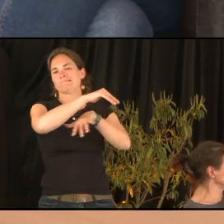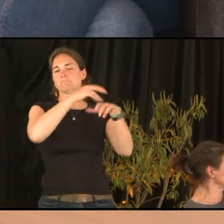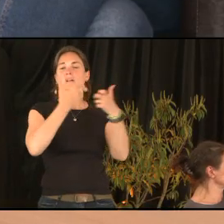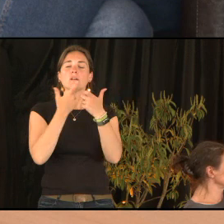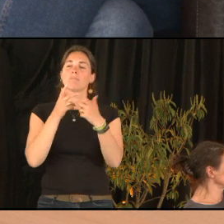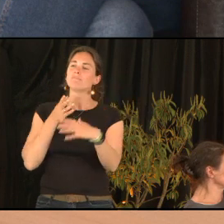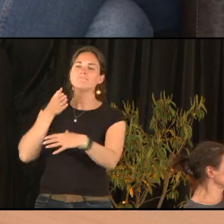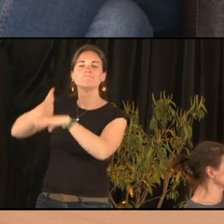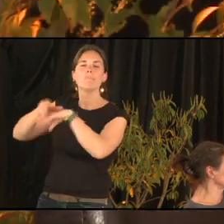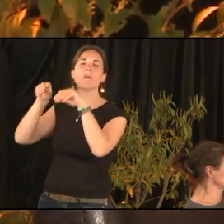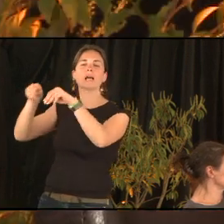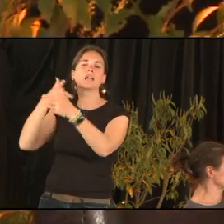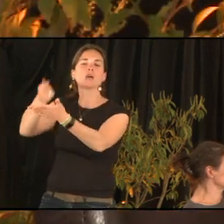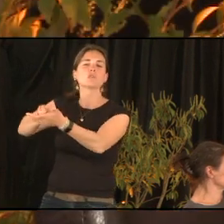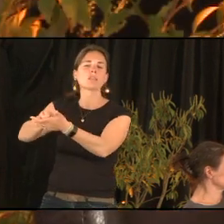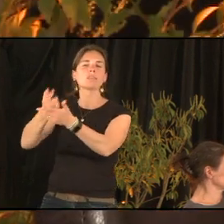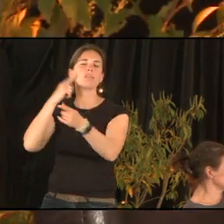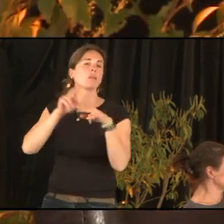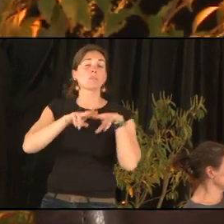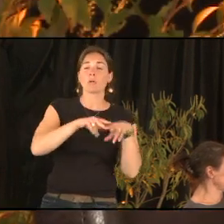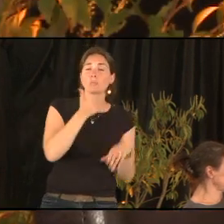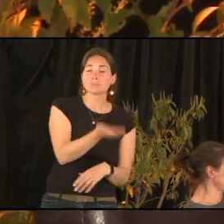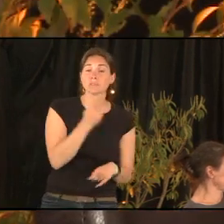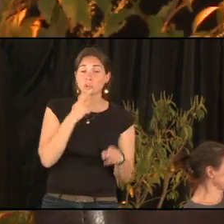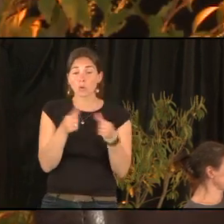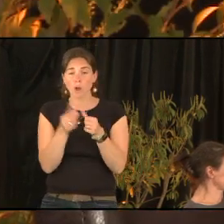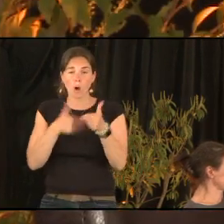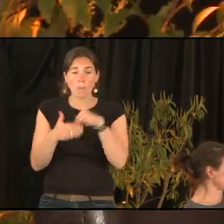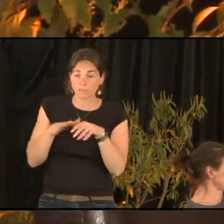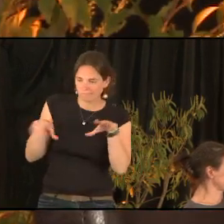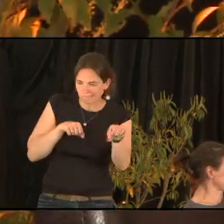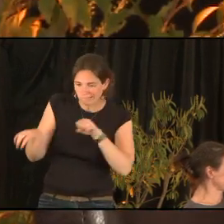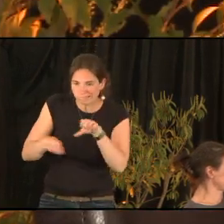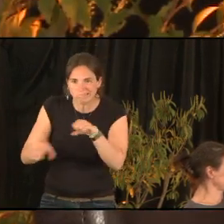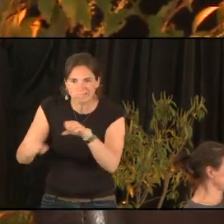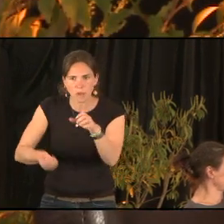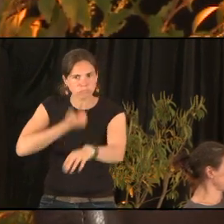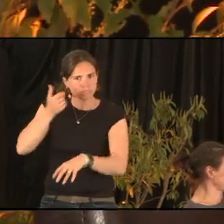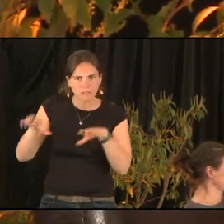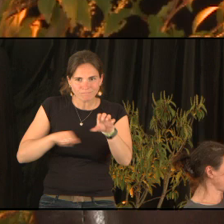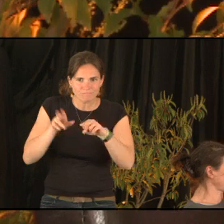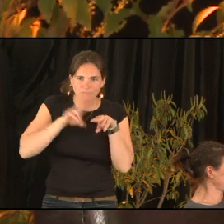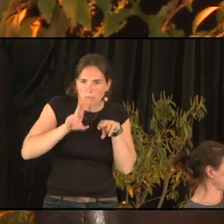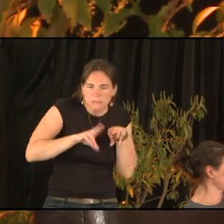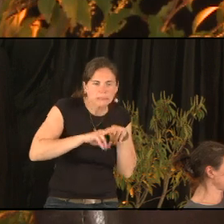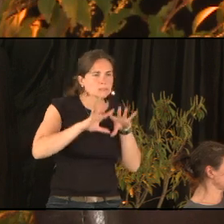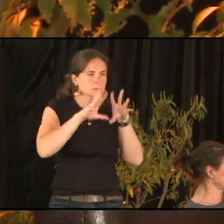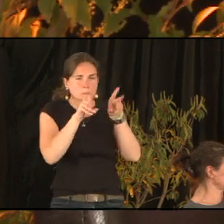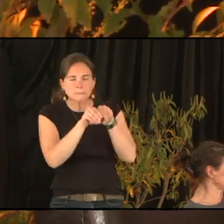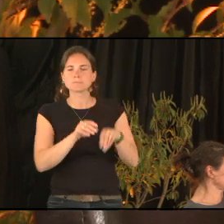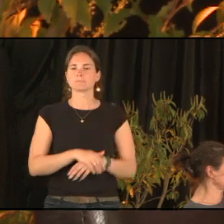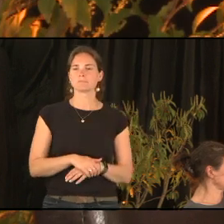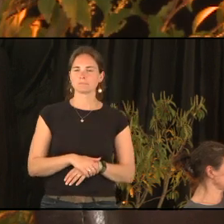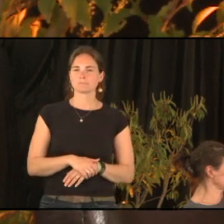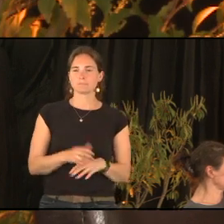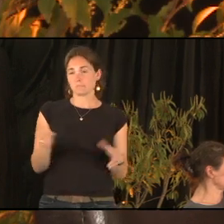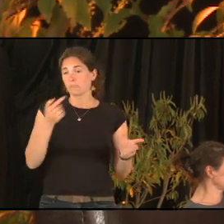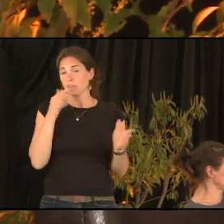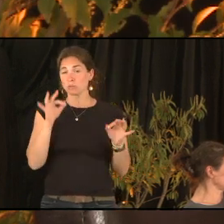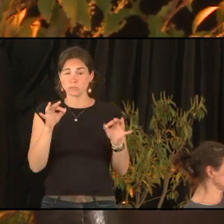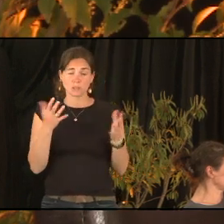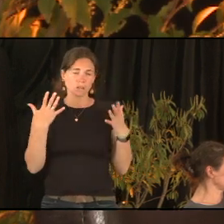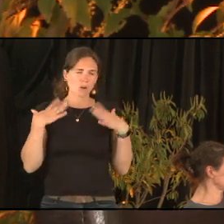et puis après, je me demandais comment faire exister justement ces personnages qui sont des taiseux, en effet, qui parlent très peu. Et donc, il y a des